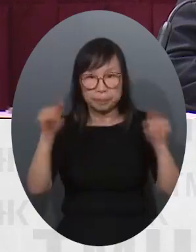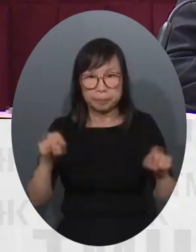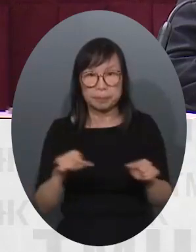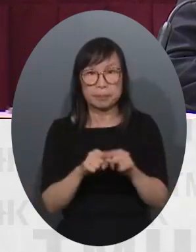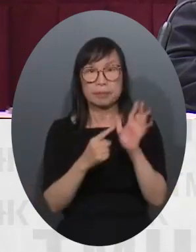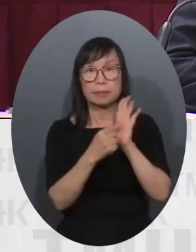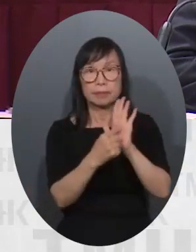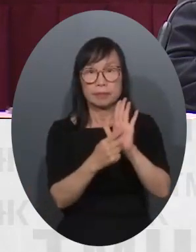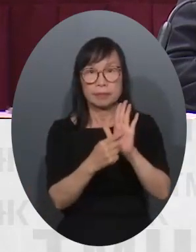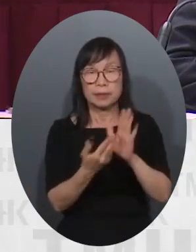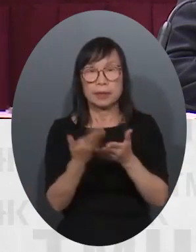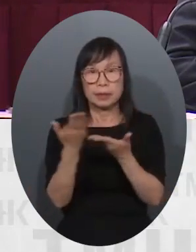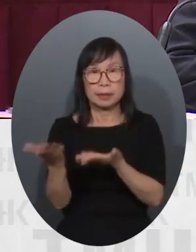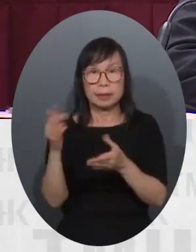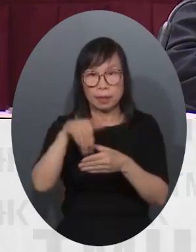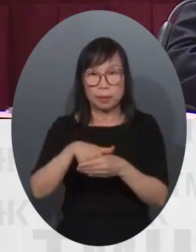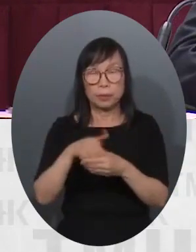幕上，請投票。